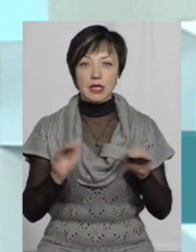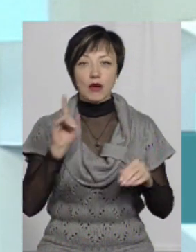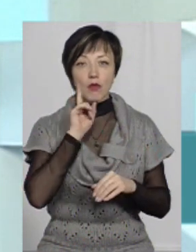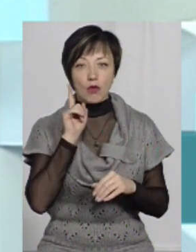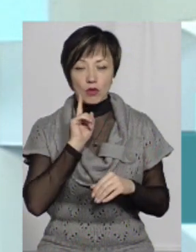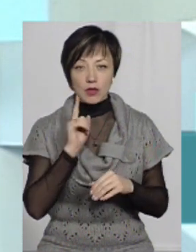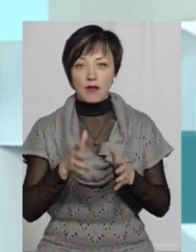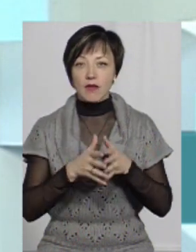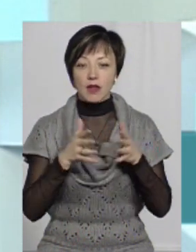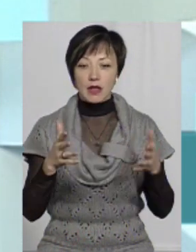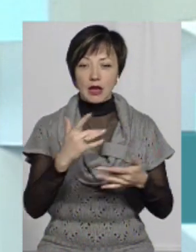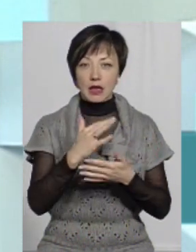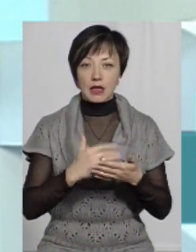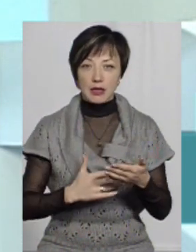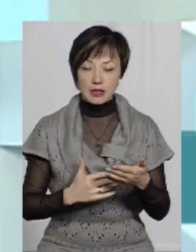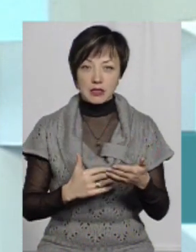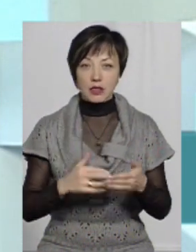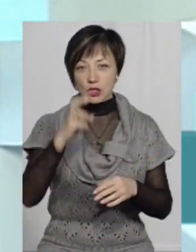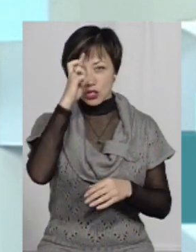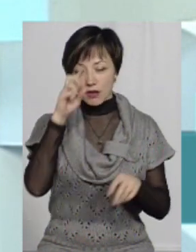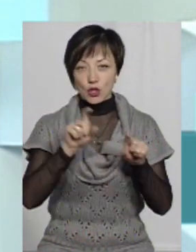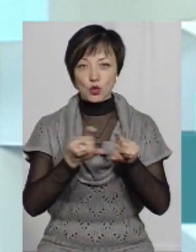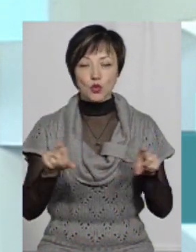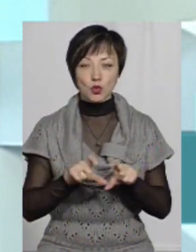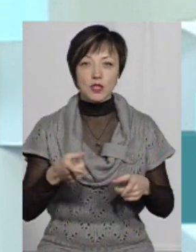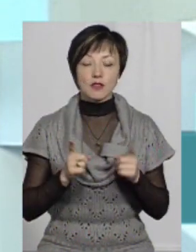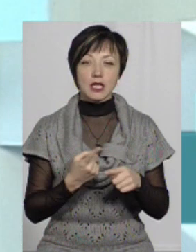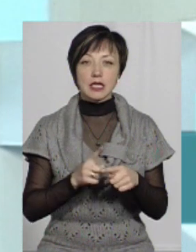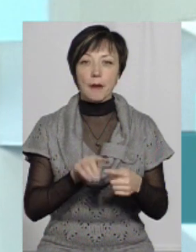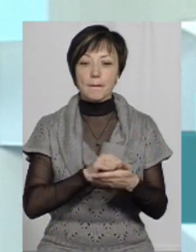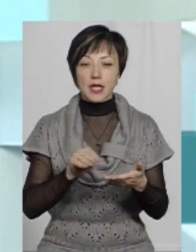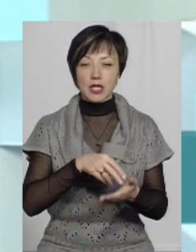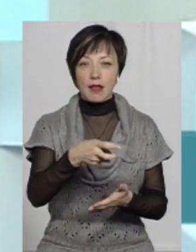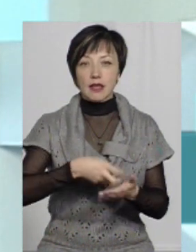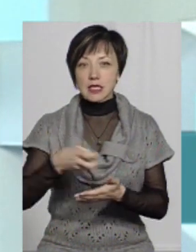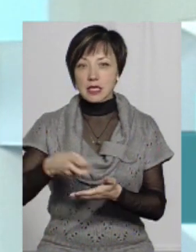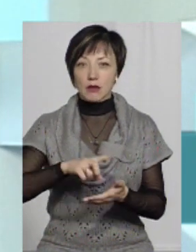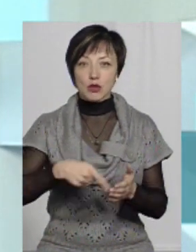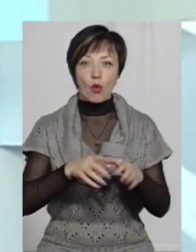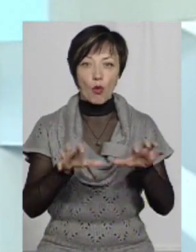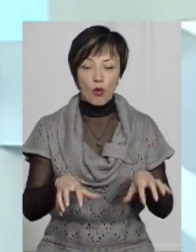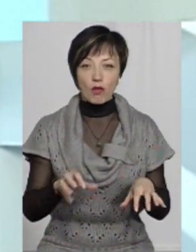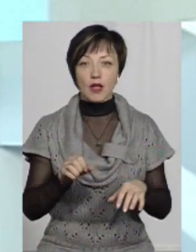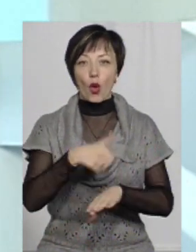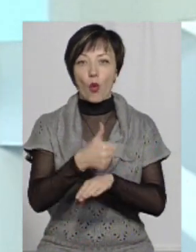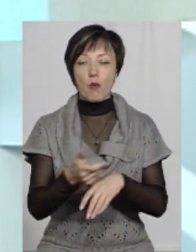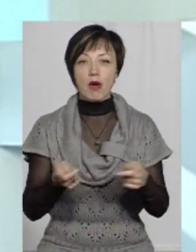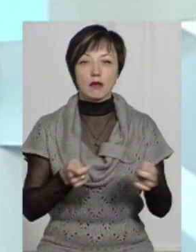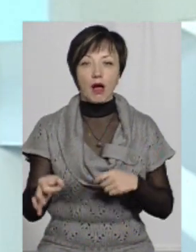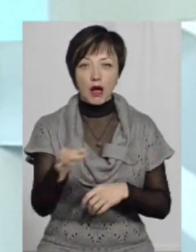дітей і молоді, тобто велика кількість державних структур. Звичайно, це пишуться листи і на міського голову, і на